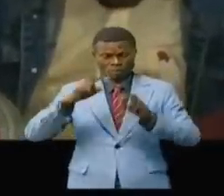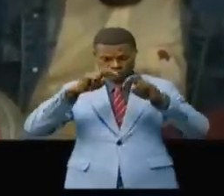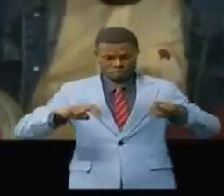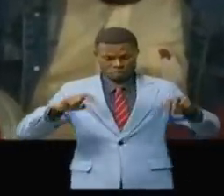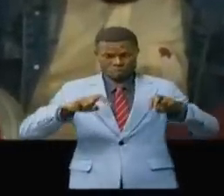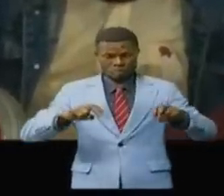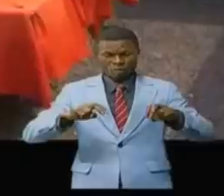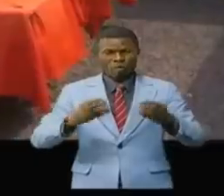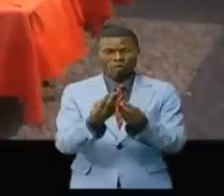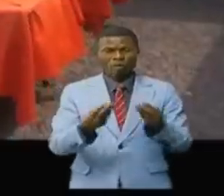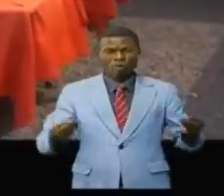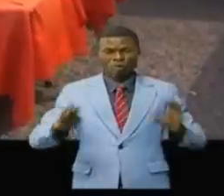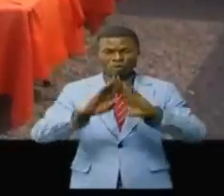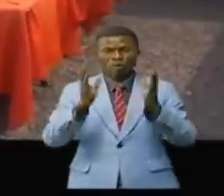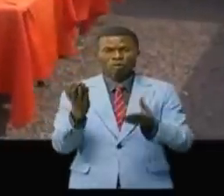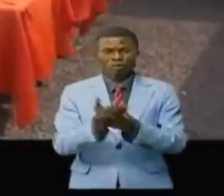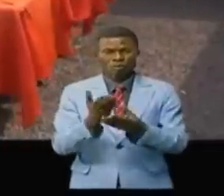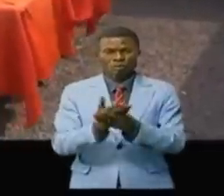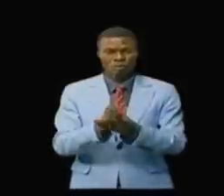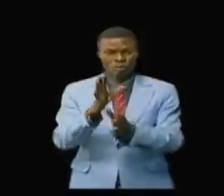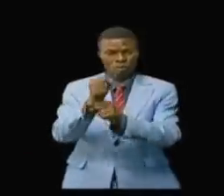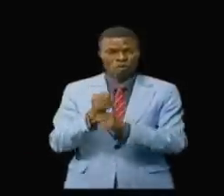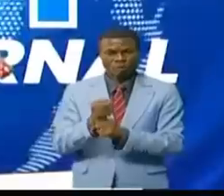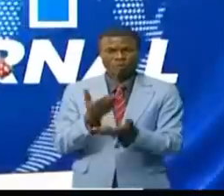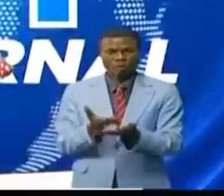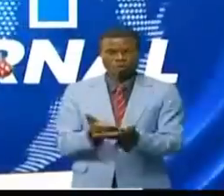et le traitement de tous les dossiers reçus.